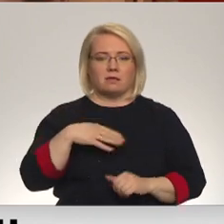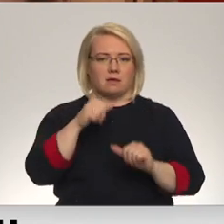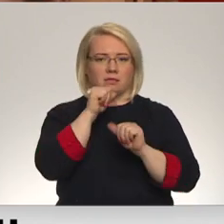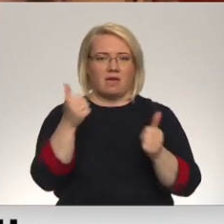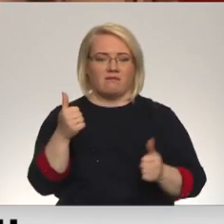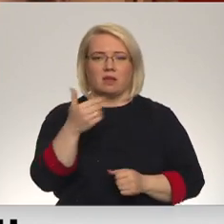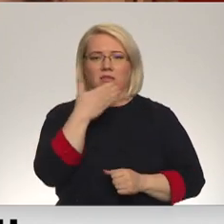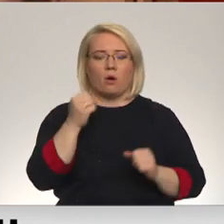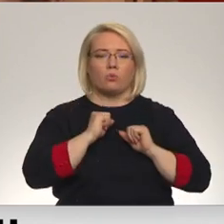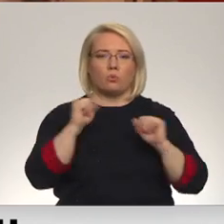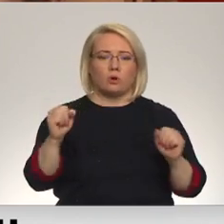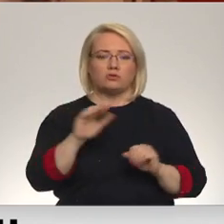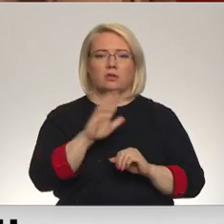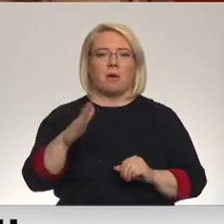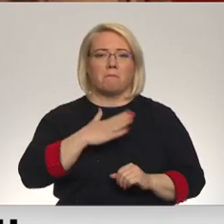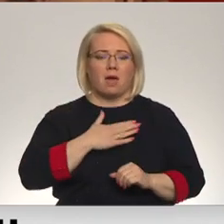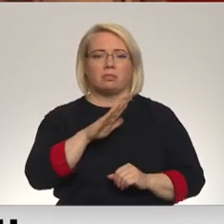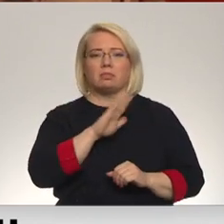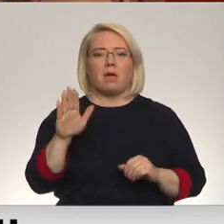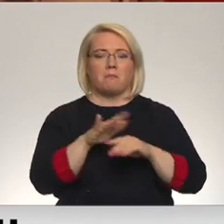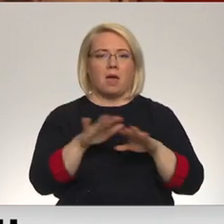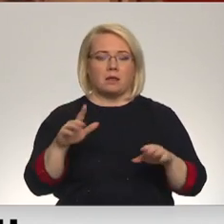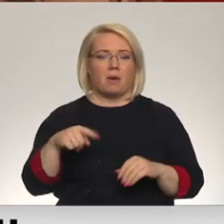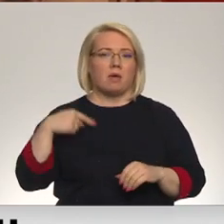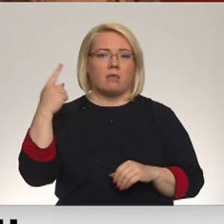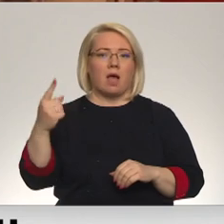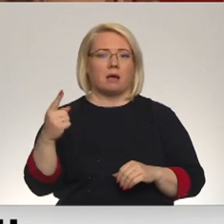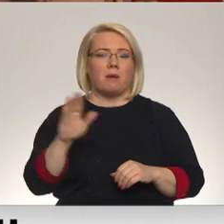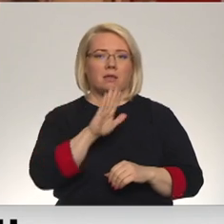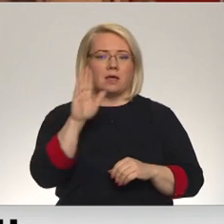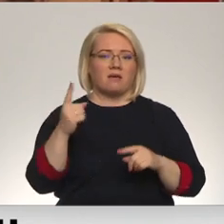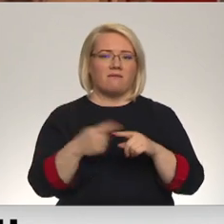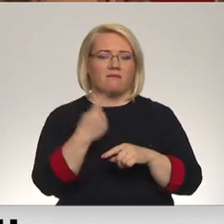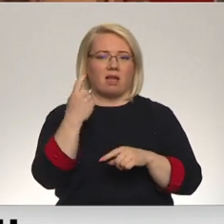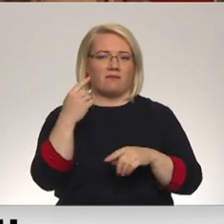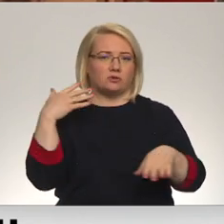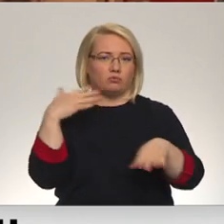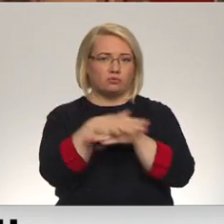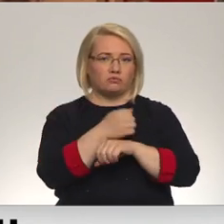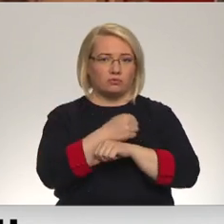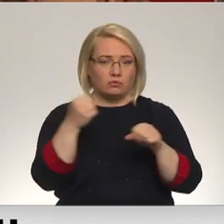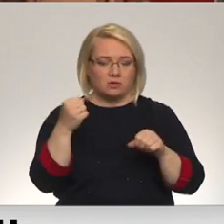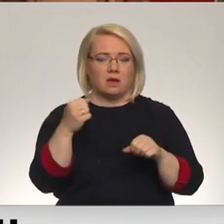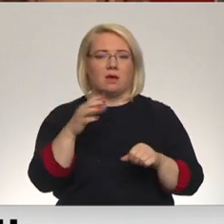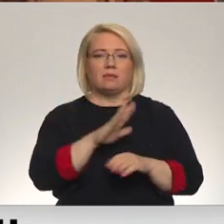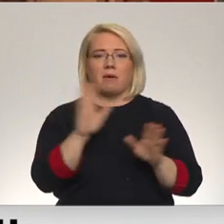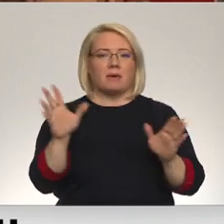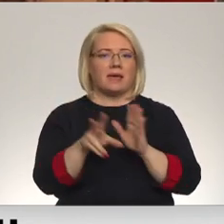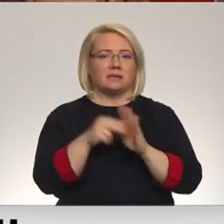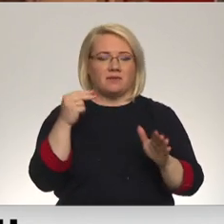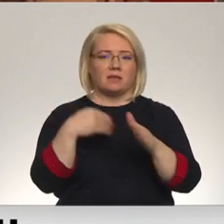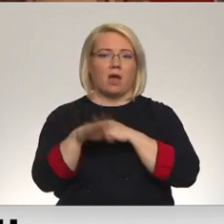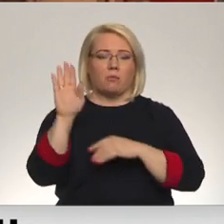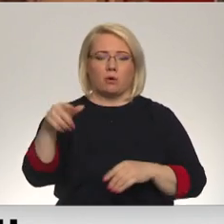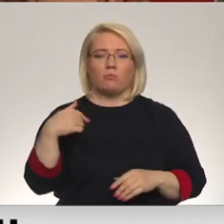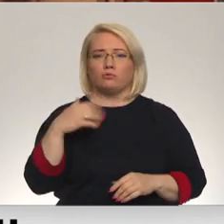nav droši ne man, ne bērniem. Nākamajā dienā bija vēl viens avio uzlidojums, nebija cits izvēles, bija jābrauc prom. Mūs